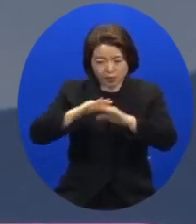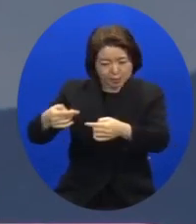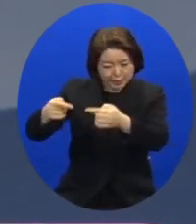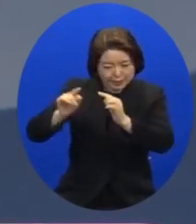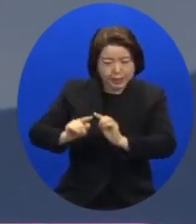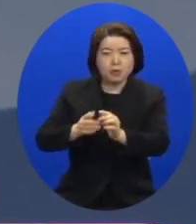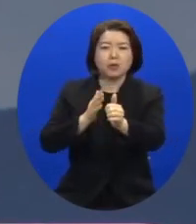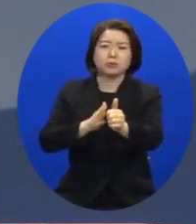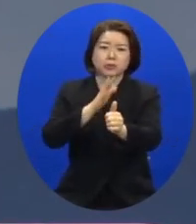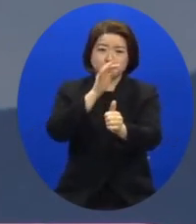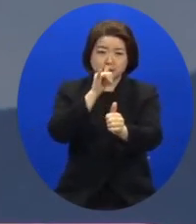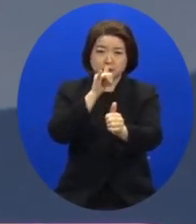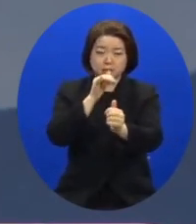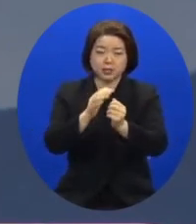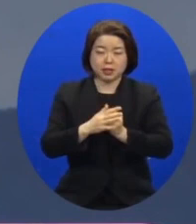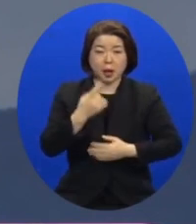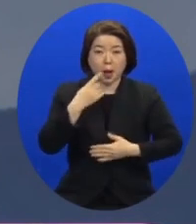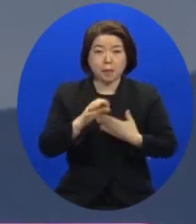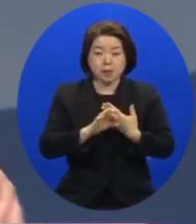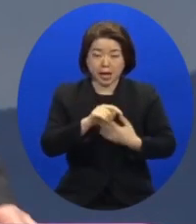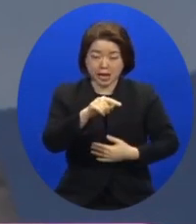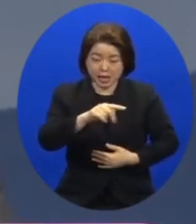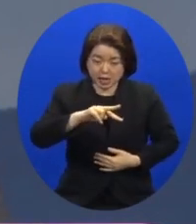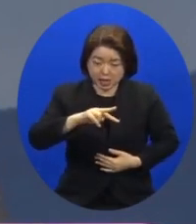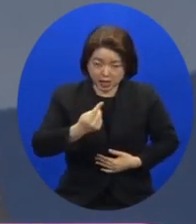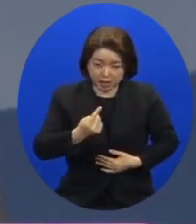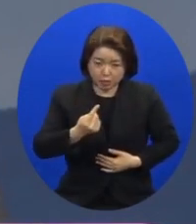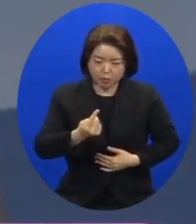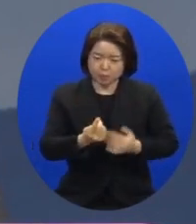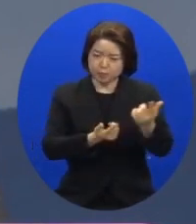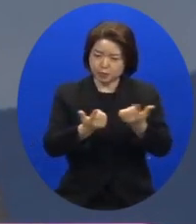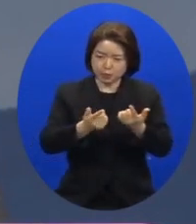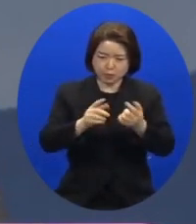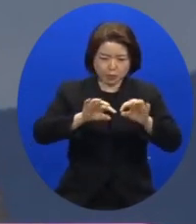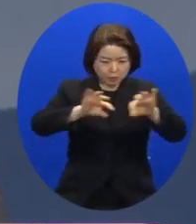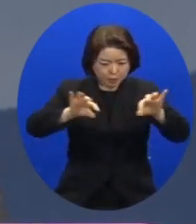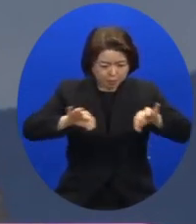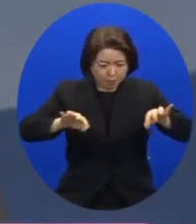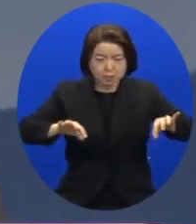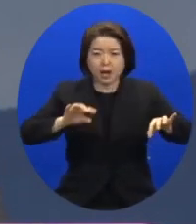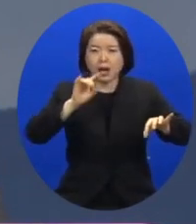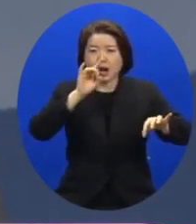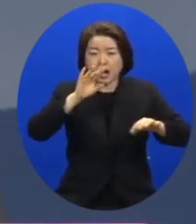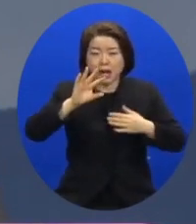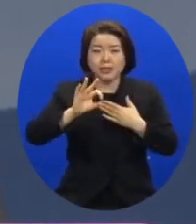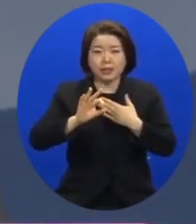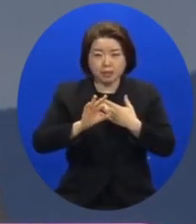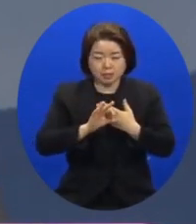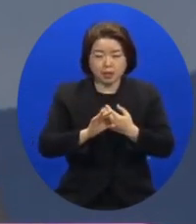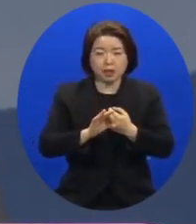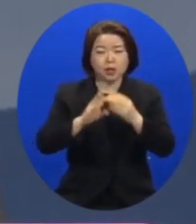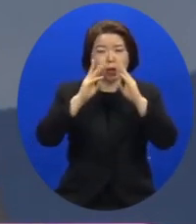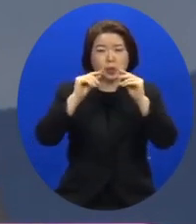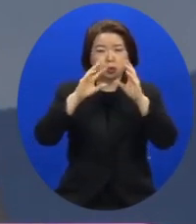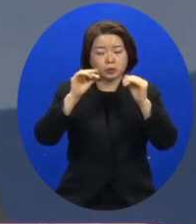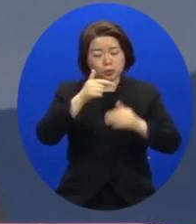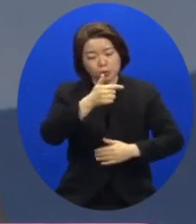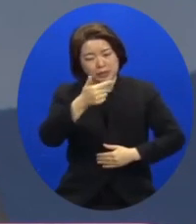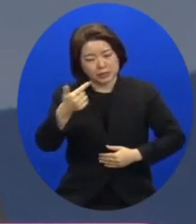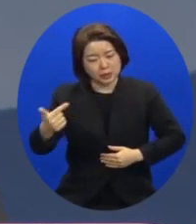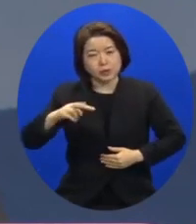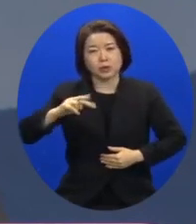아 난 에게 그렇게 해도 잘 조절이 안되면 아 토요일 저녁 예배를 드려야 될 상황이